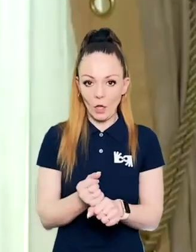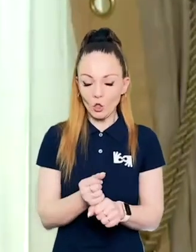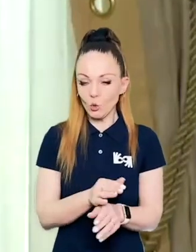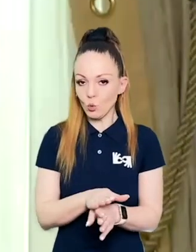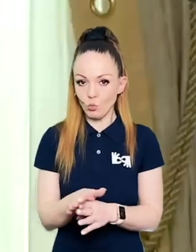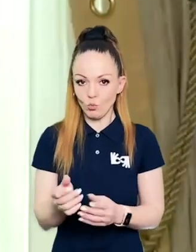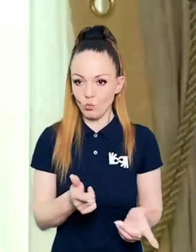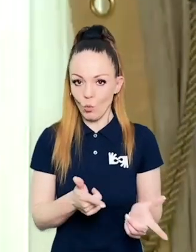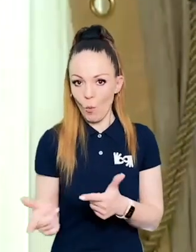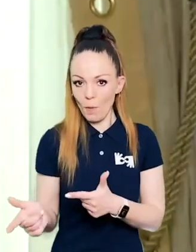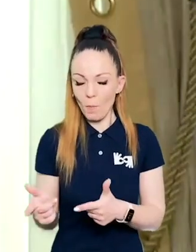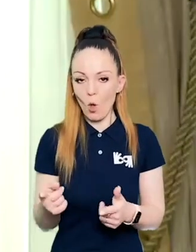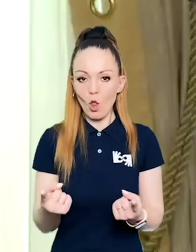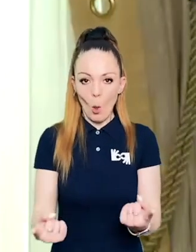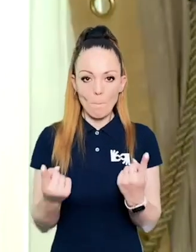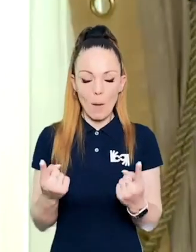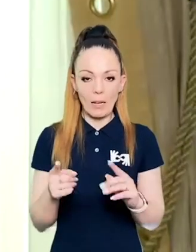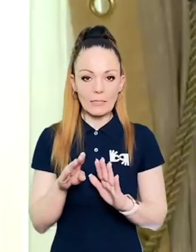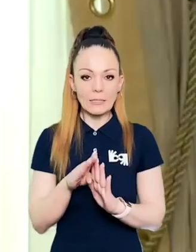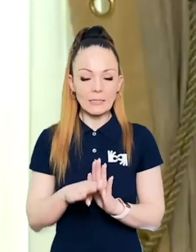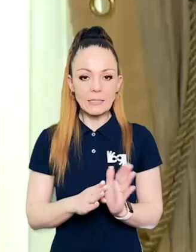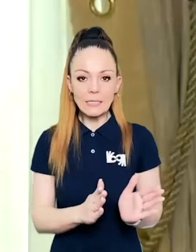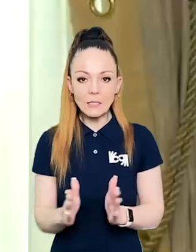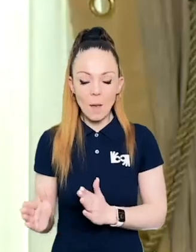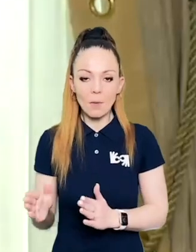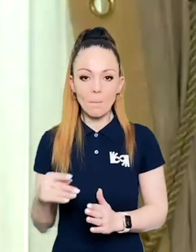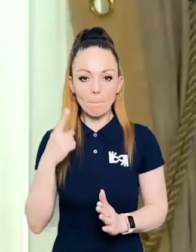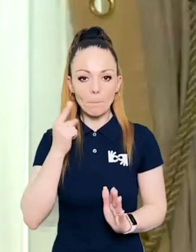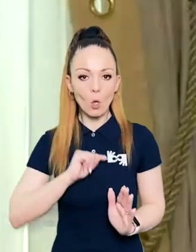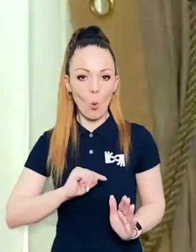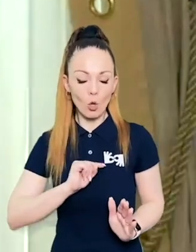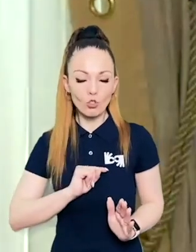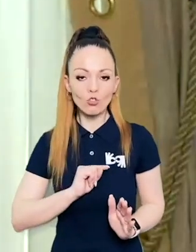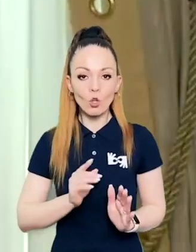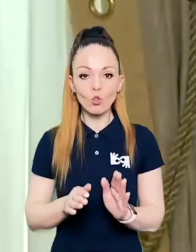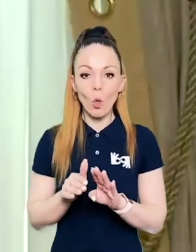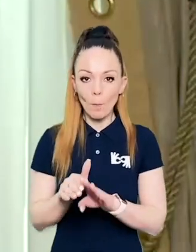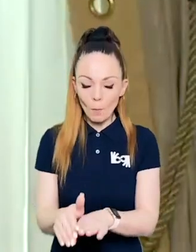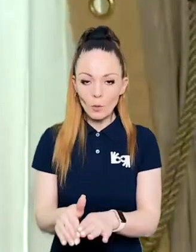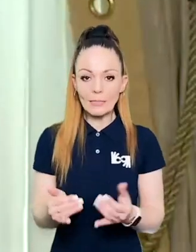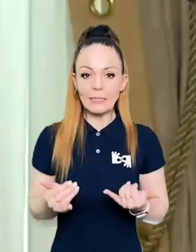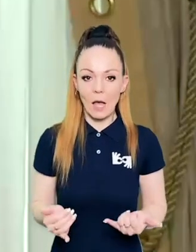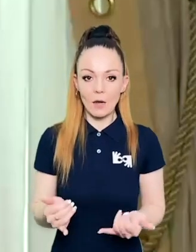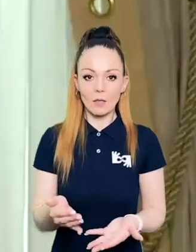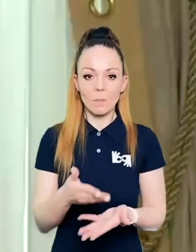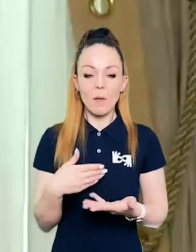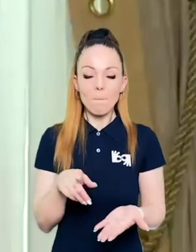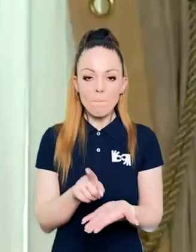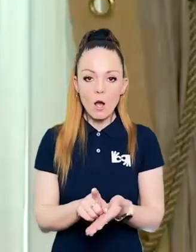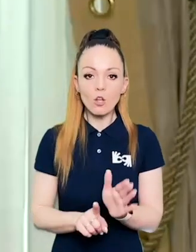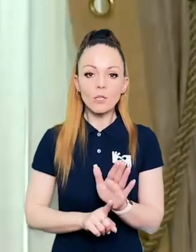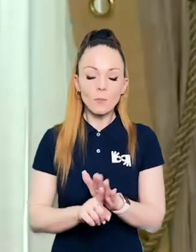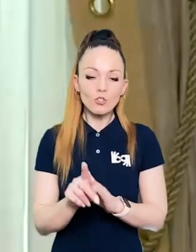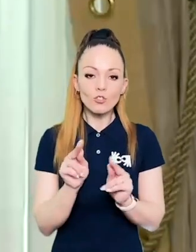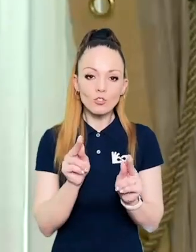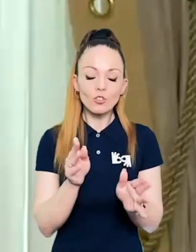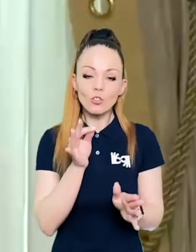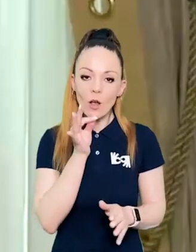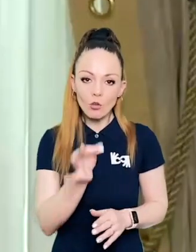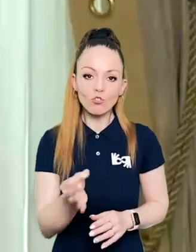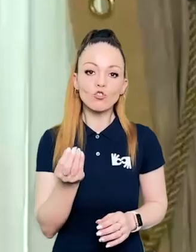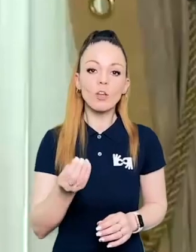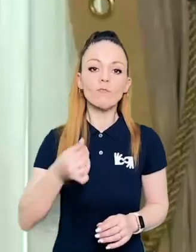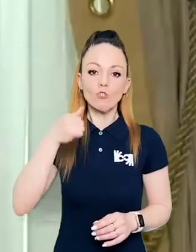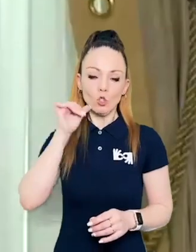зробимо глобальної системи психологічної допомоги, зараз ми мали це розпочинати,